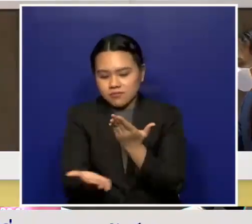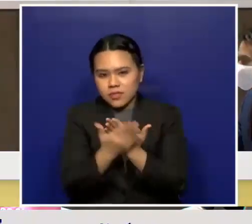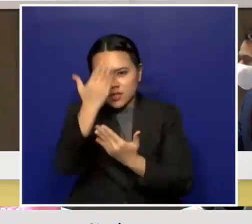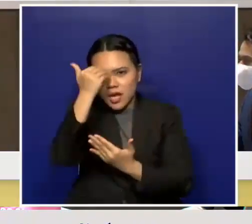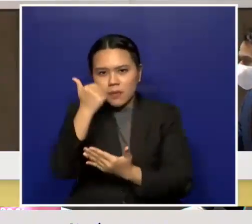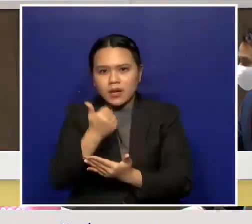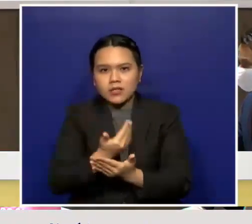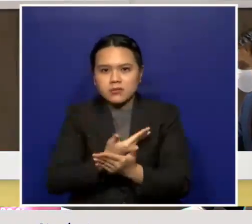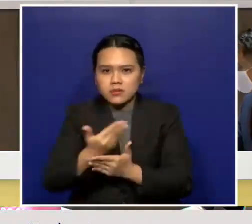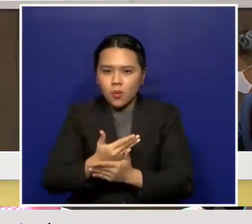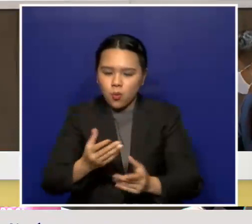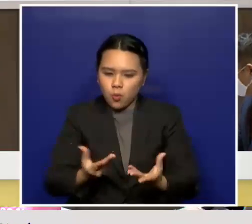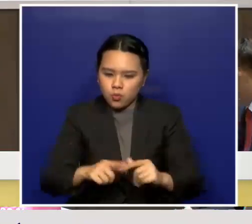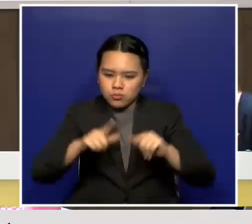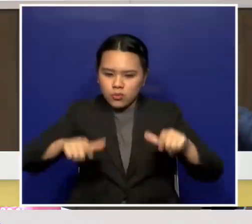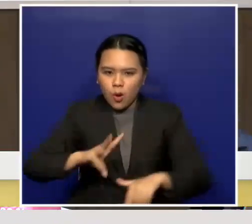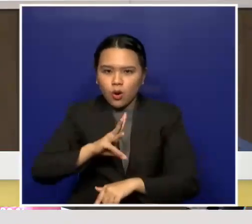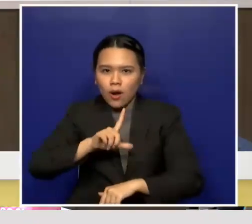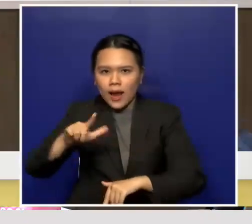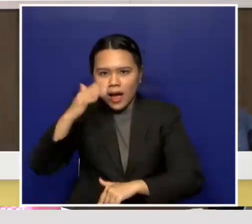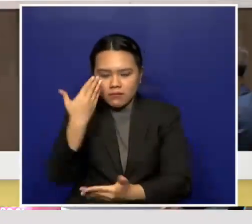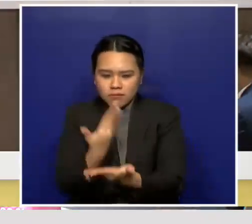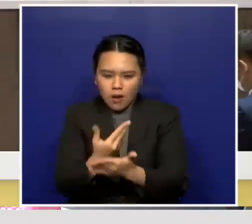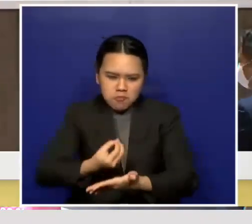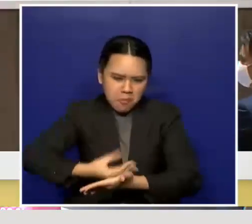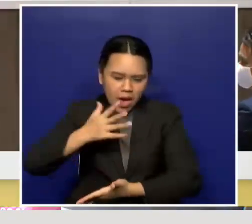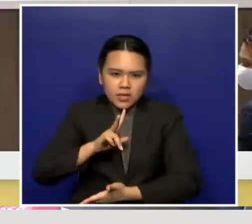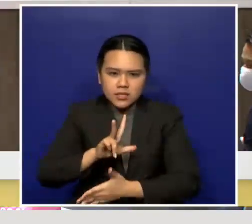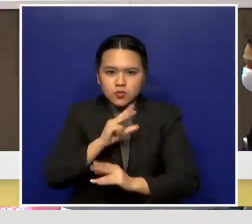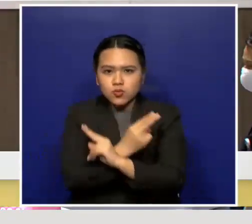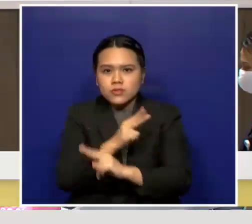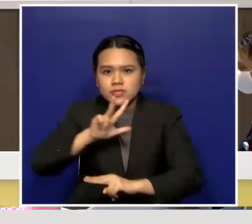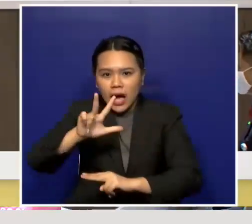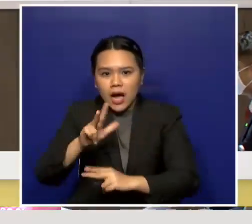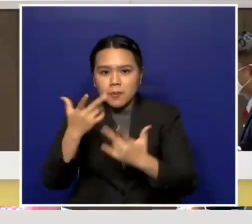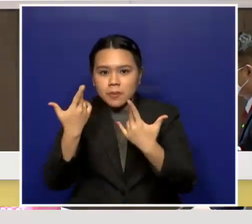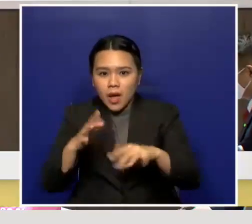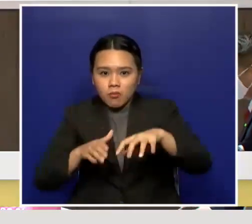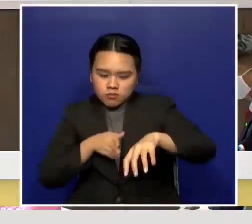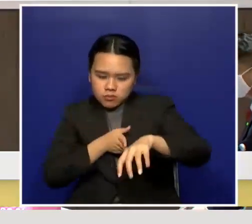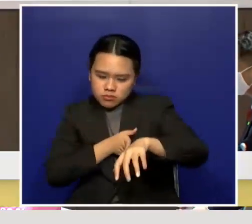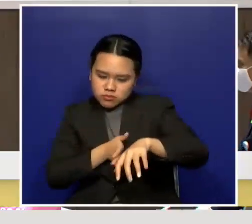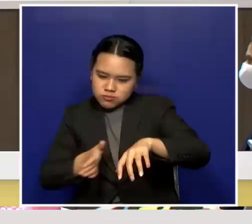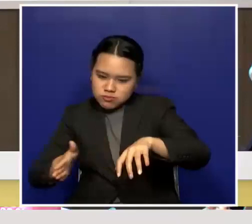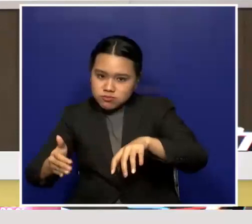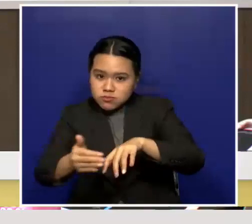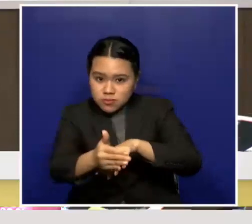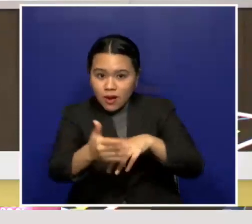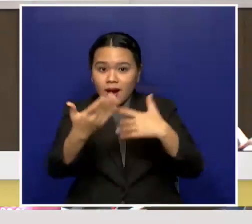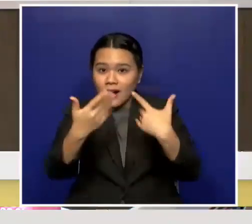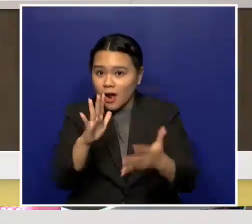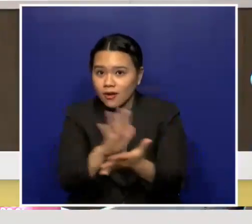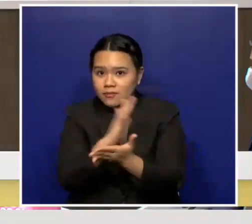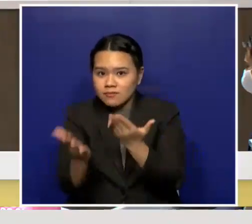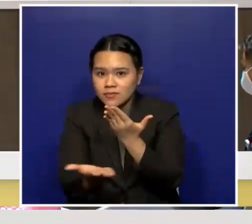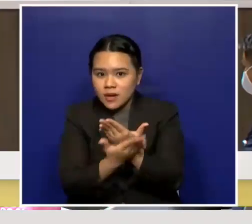านแพง3เท่าเห็นไหมใบเสร็จที่ตัดถนนโค้งไปหาที่นายกอ่ะแล้วใบเสร็จที่เป็นคฤหาสน์หรู2ห